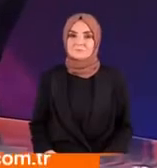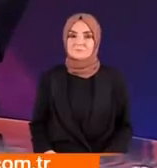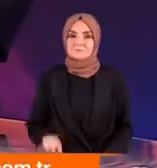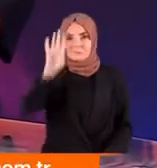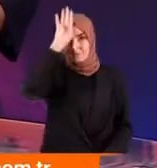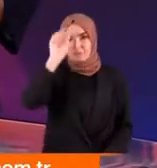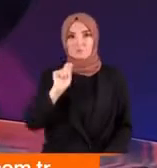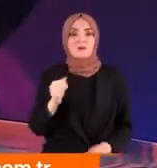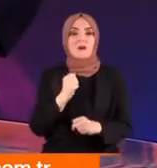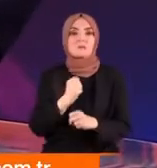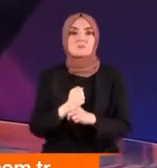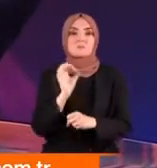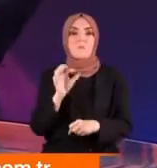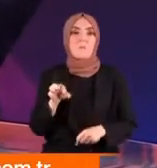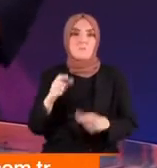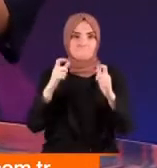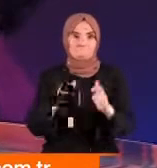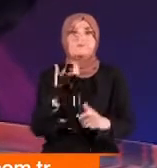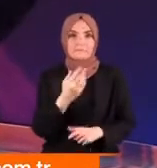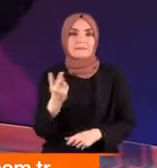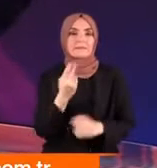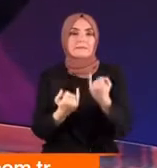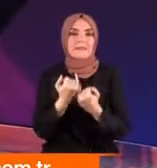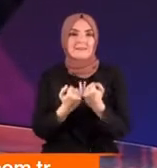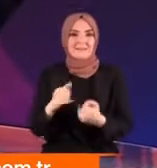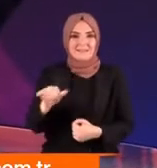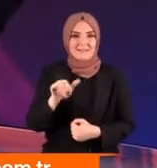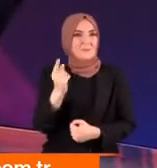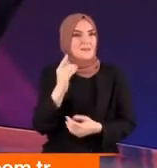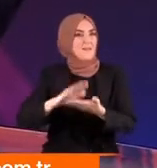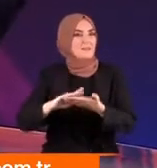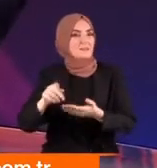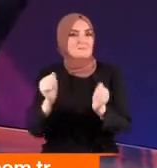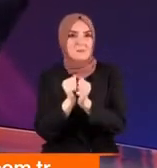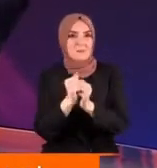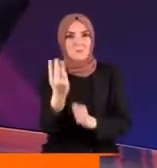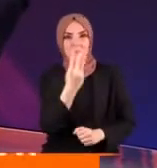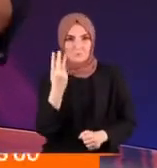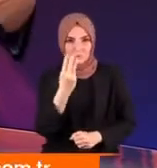İstanbul Gazi Osman Paşa'da iki kardeş yanlarındaki bir arkadaşlarıyla birlikte çorba içmek için